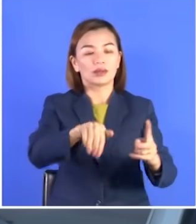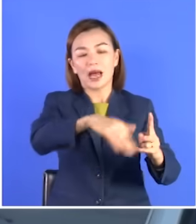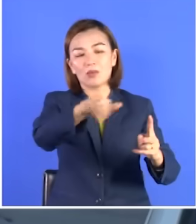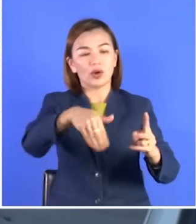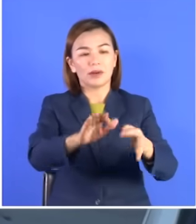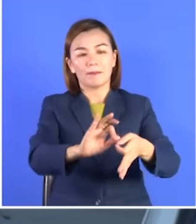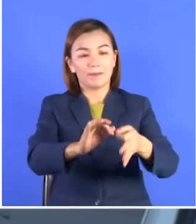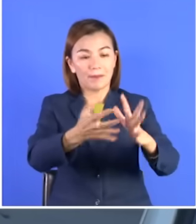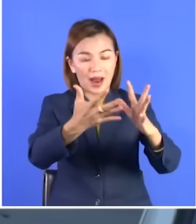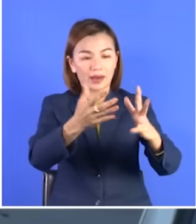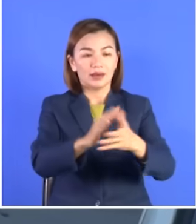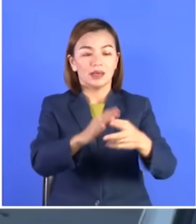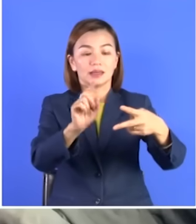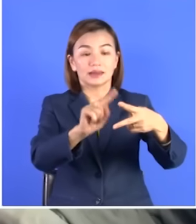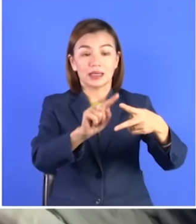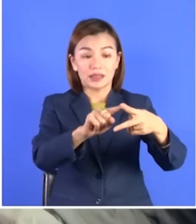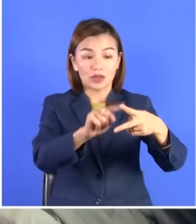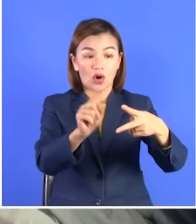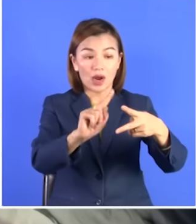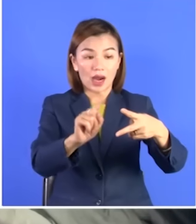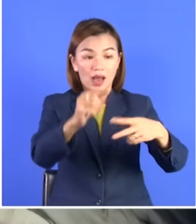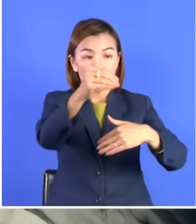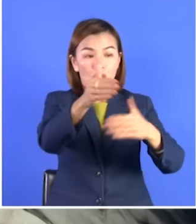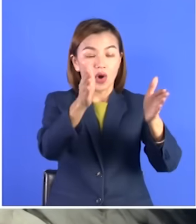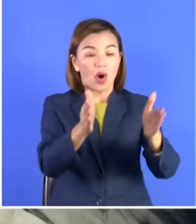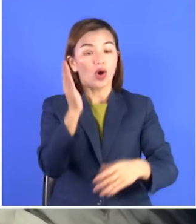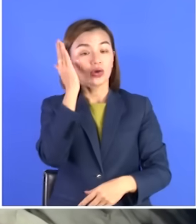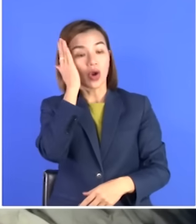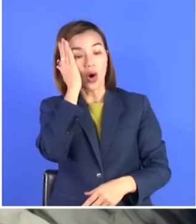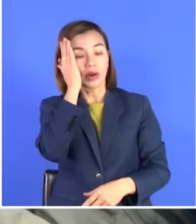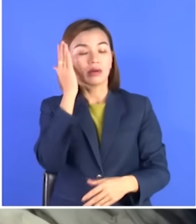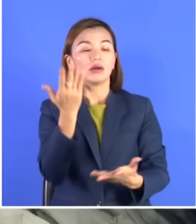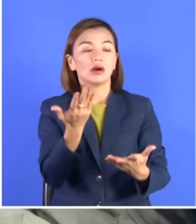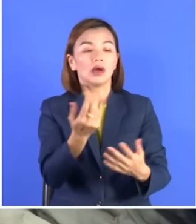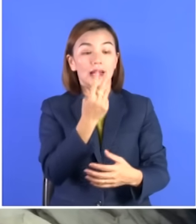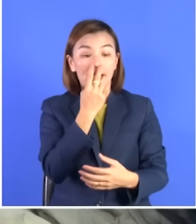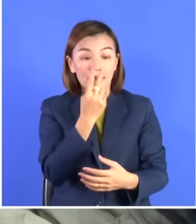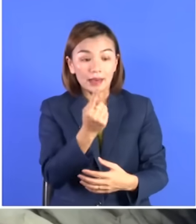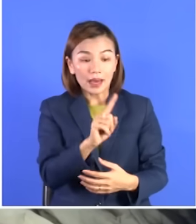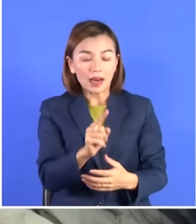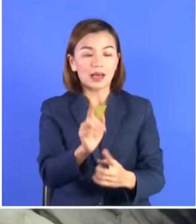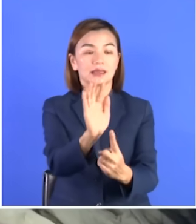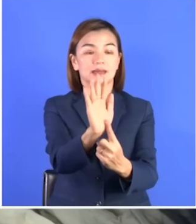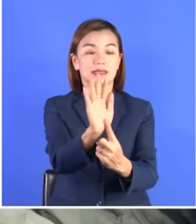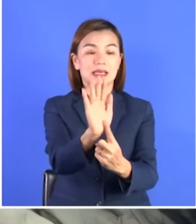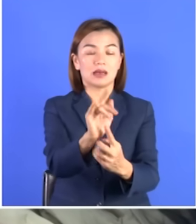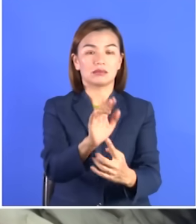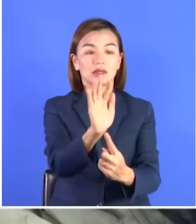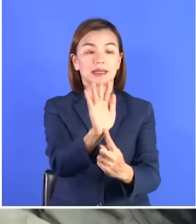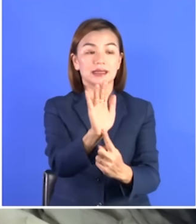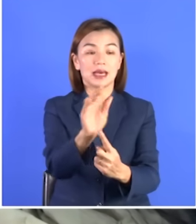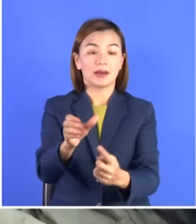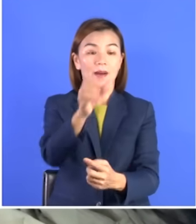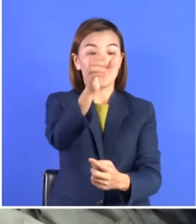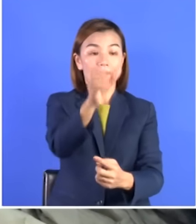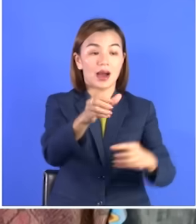ช่วนชั้นอส่วนชั้นที่ 2เนี่ยในห้องนอนไม่ได้เสียหายนะครับพบแต่เทียนหอมเนี่ยจุดไฟอยู่ 2เล่มวางอยู่บนข้าง